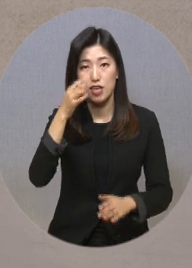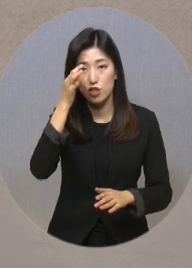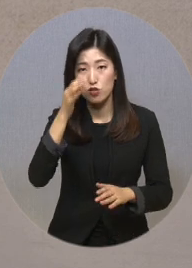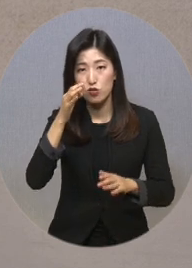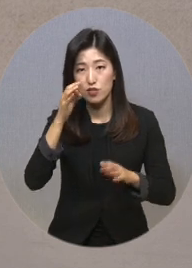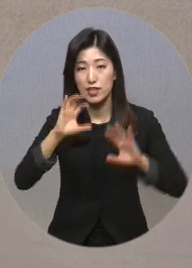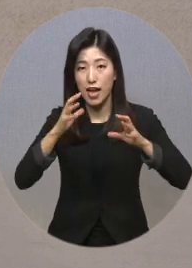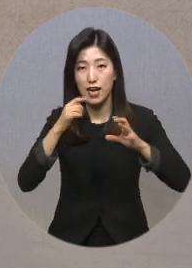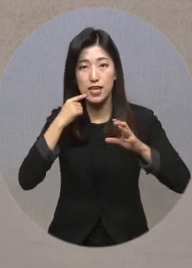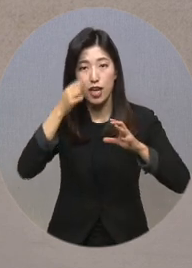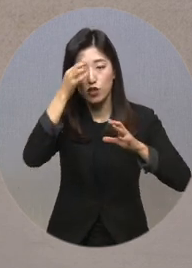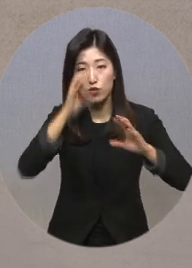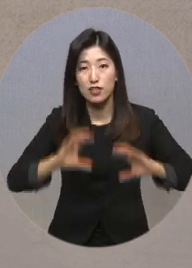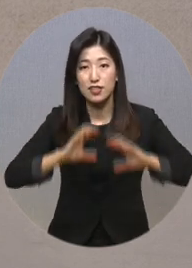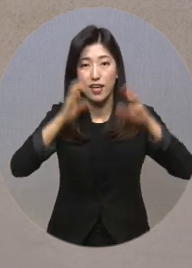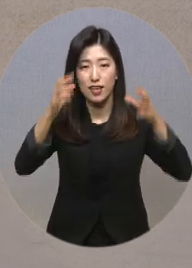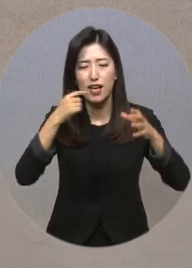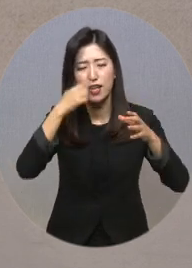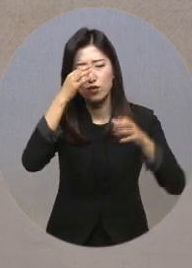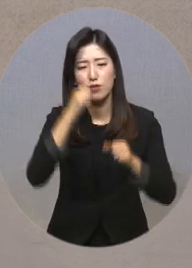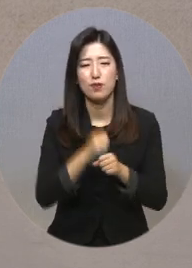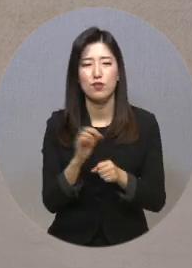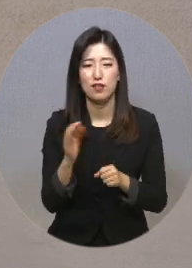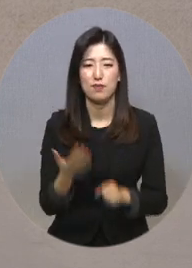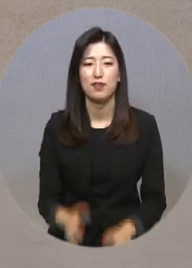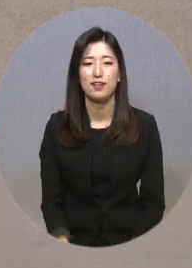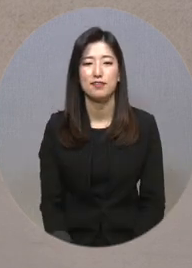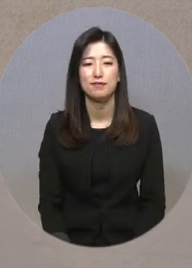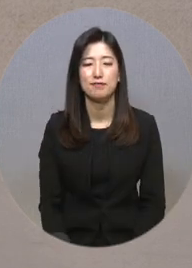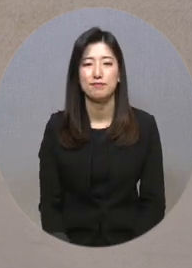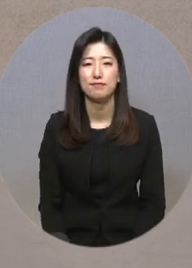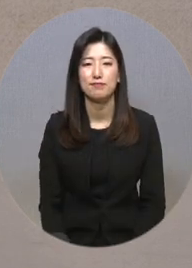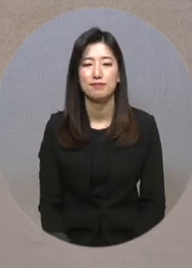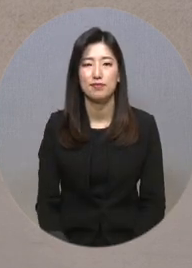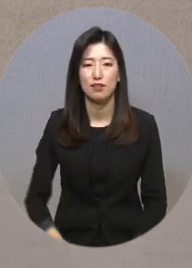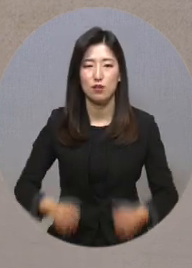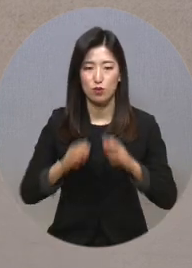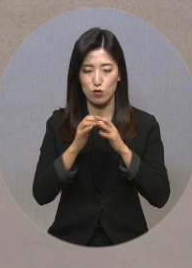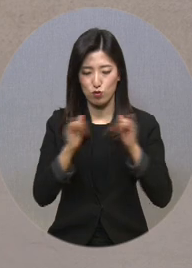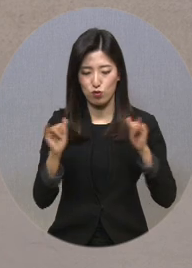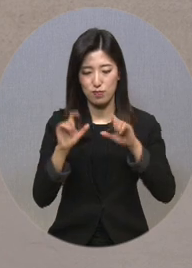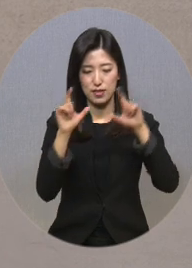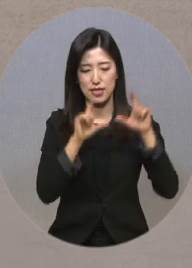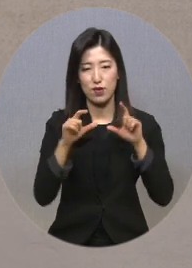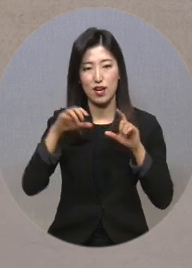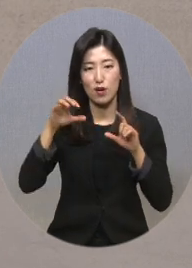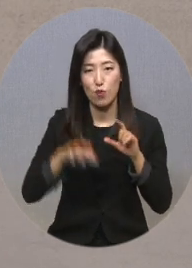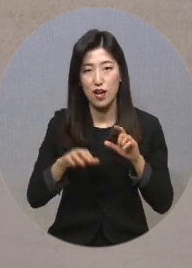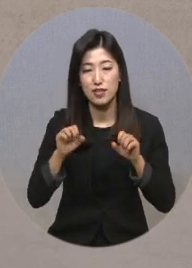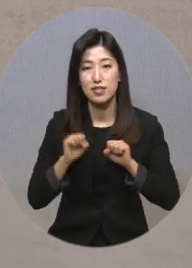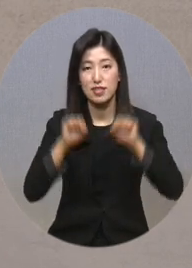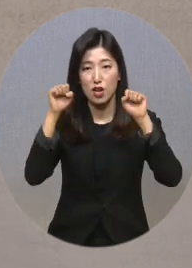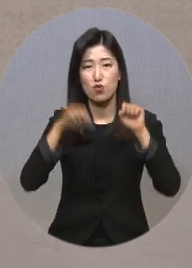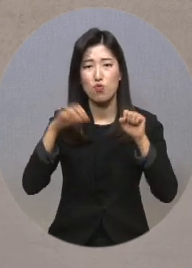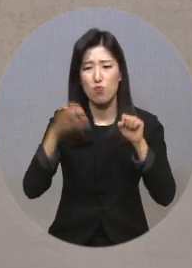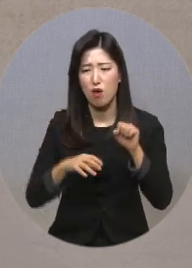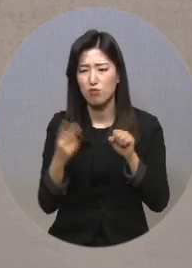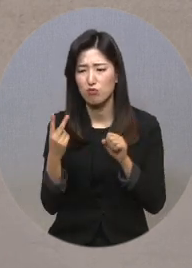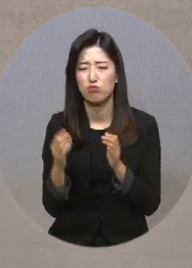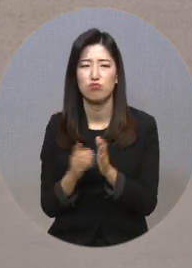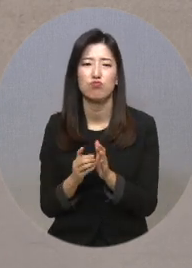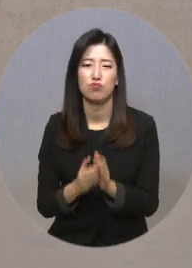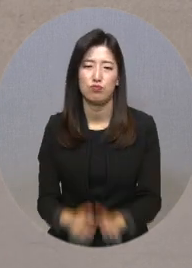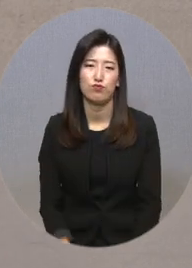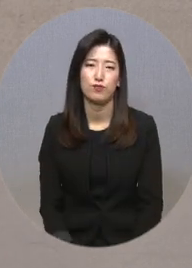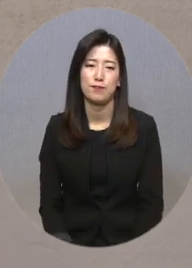그 실내공연장이 국민생활관, 뭐 체육관 이런 데가 전부인데